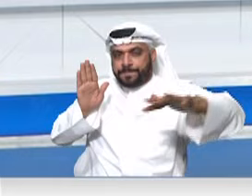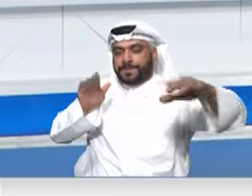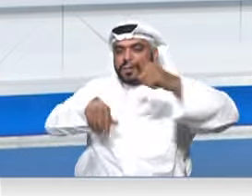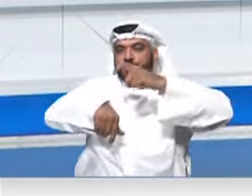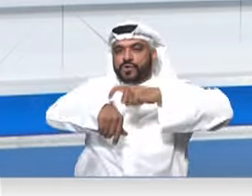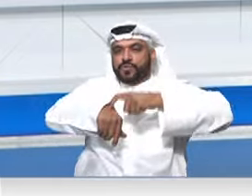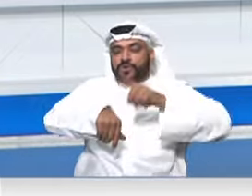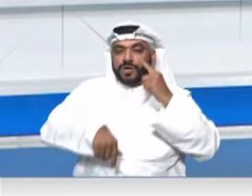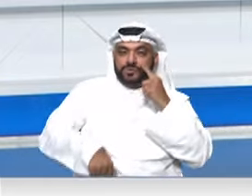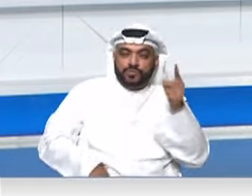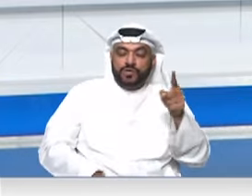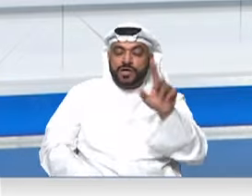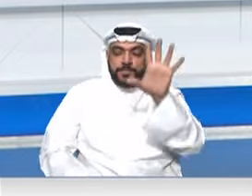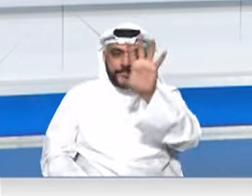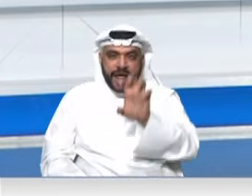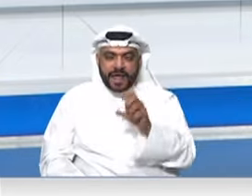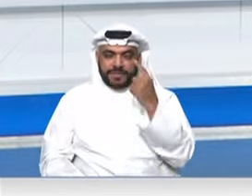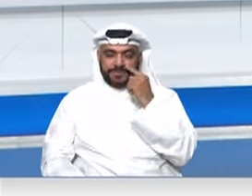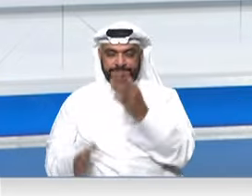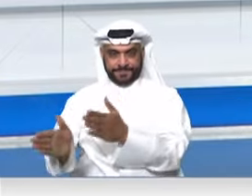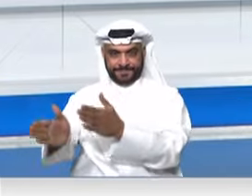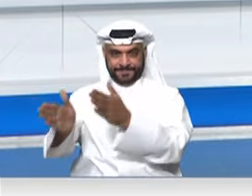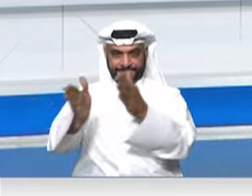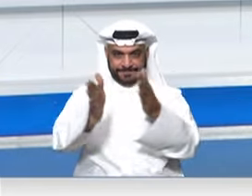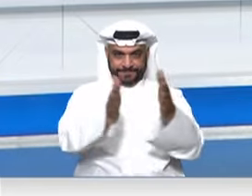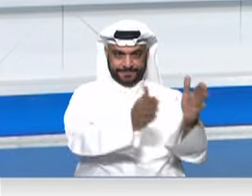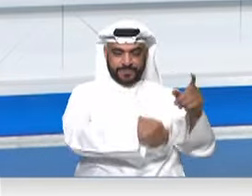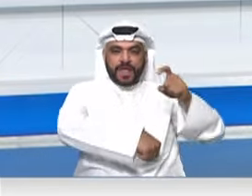الساعة 4 و33 دقيقة مساء.